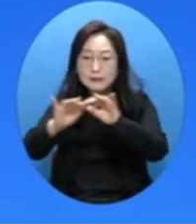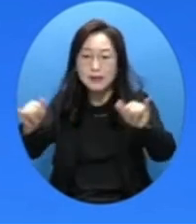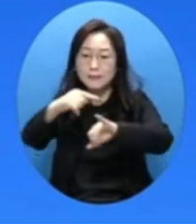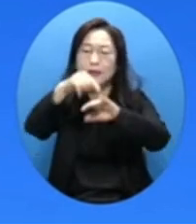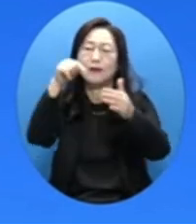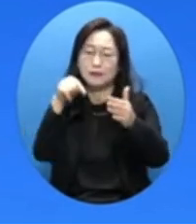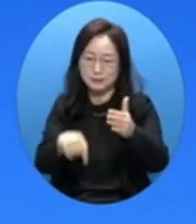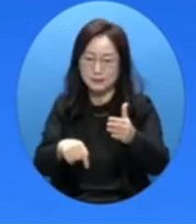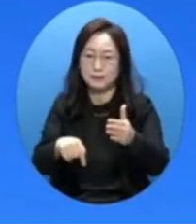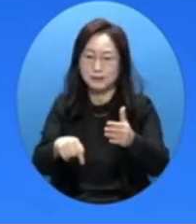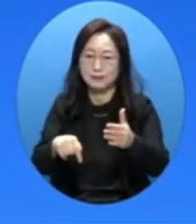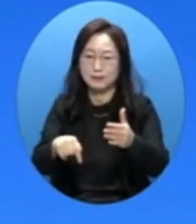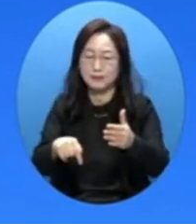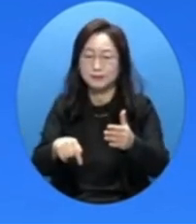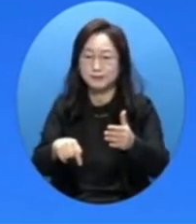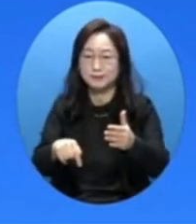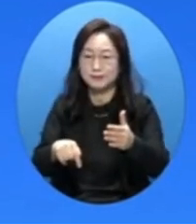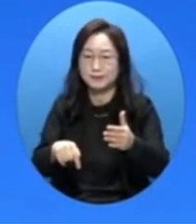마음에